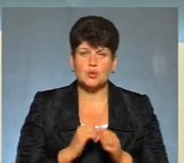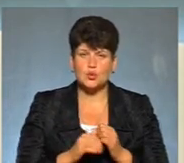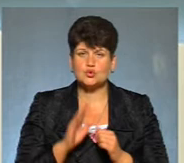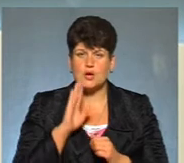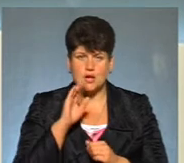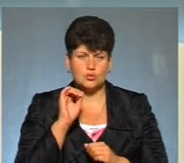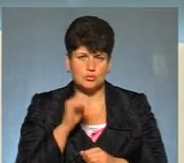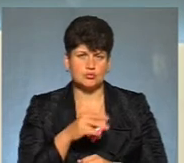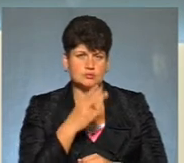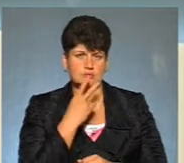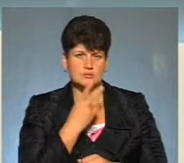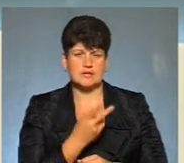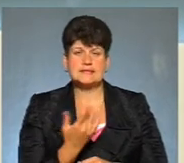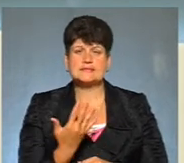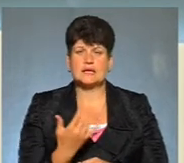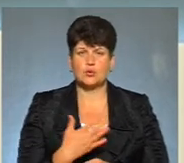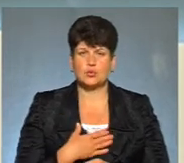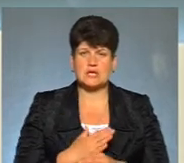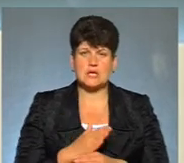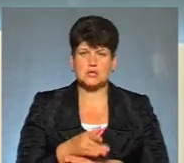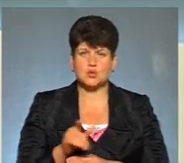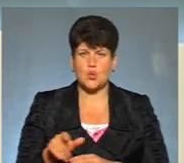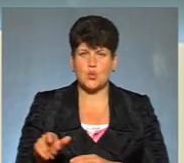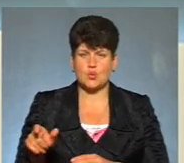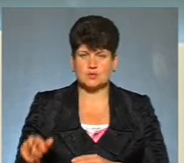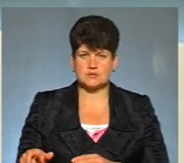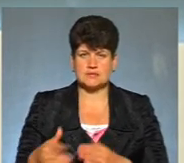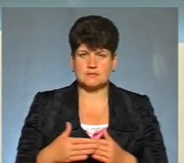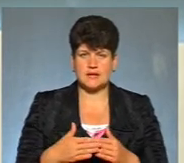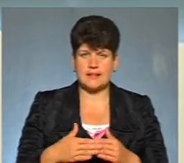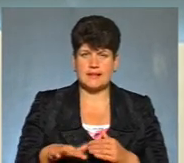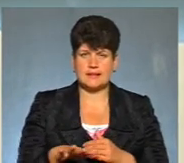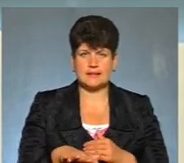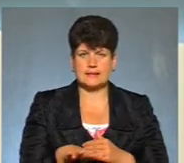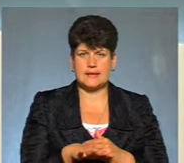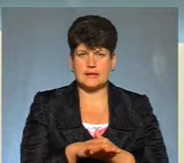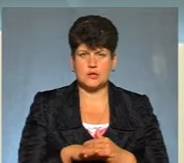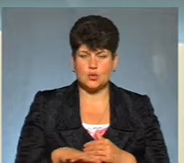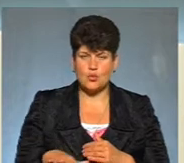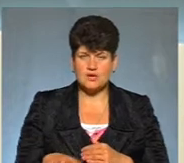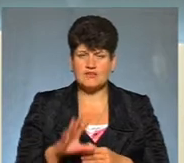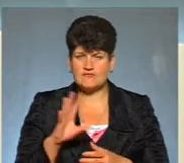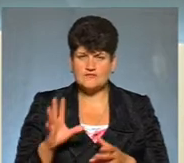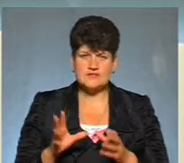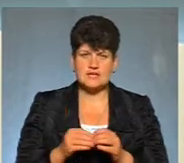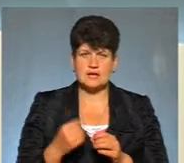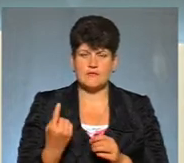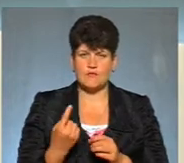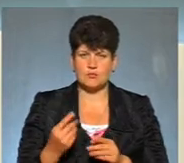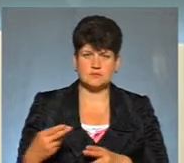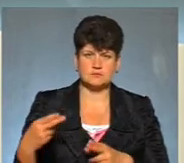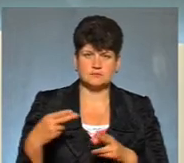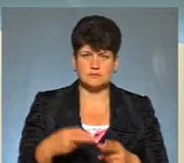можемо спостерігати, скільки у нас гостей із прилеглих територій, і взагалі з області в